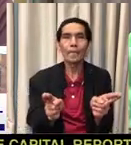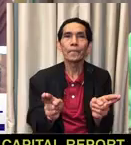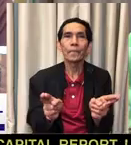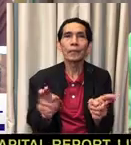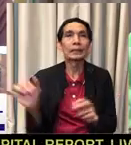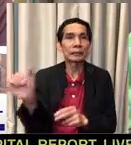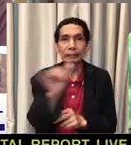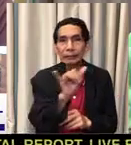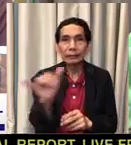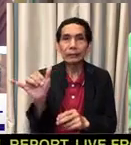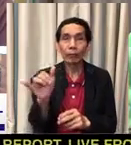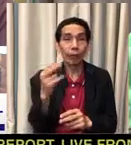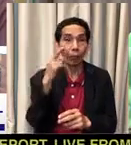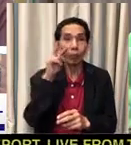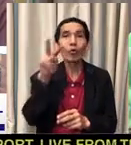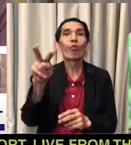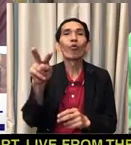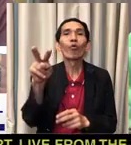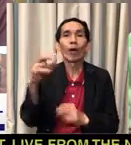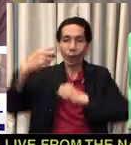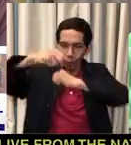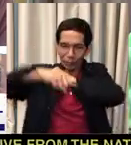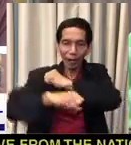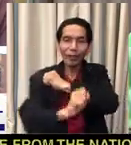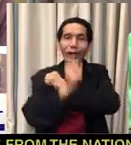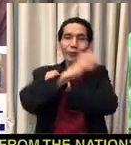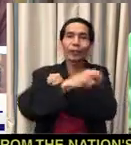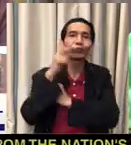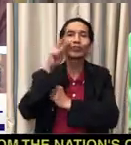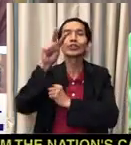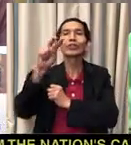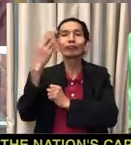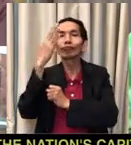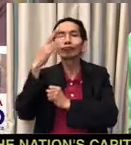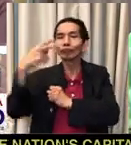Pero ganun din ang view. Dagat.